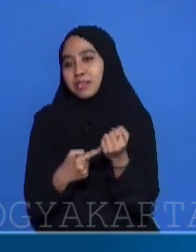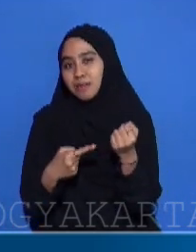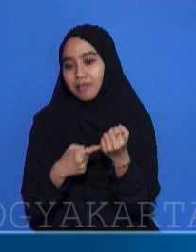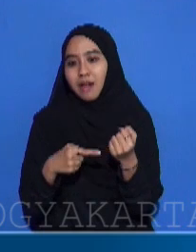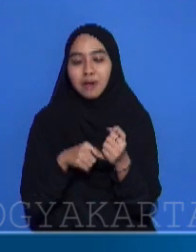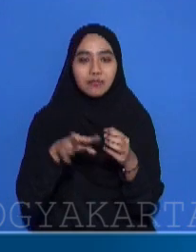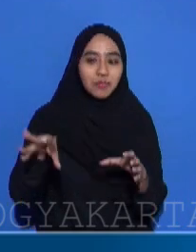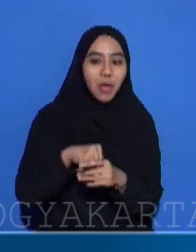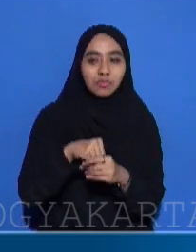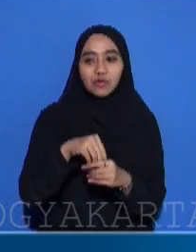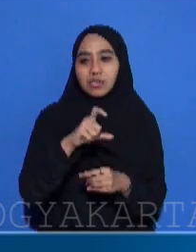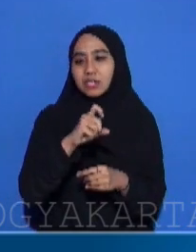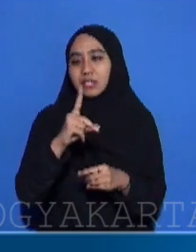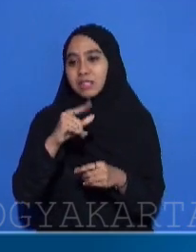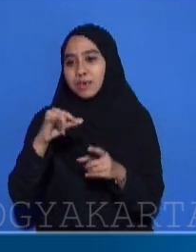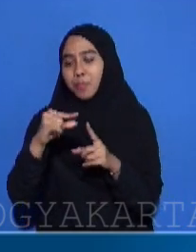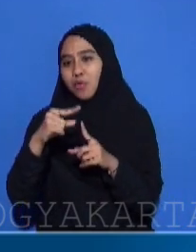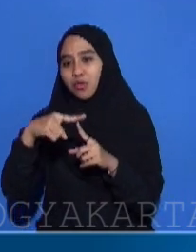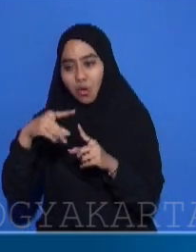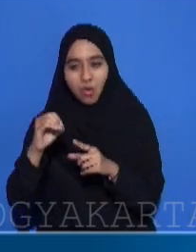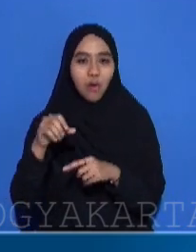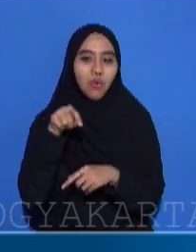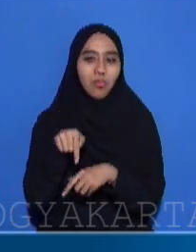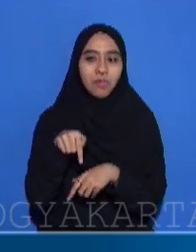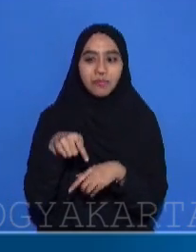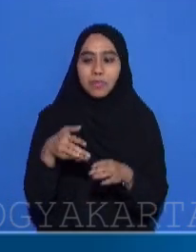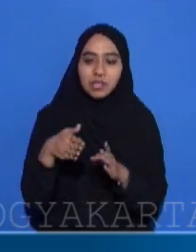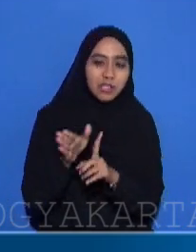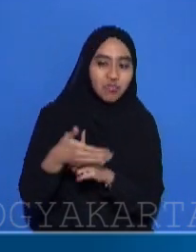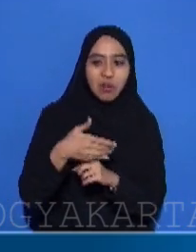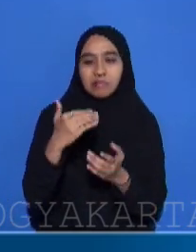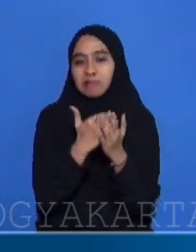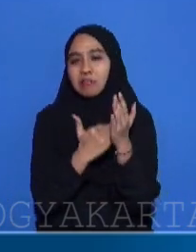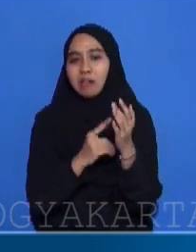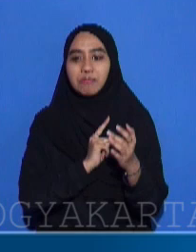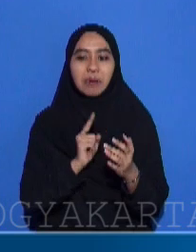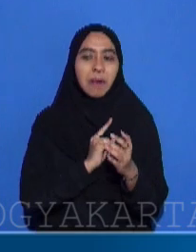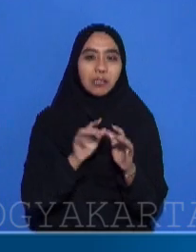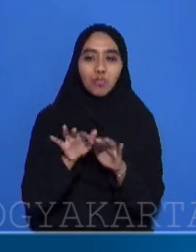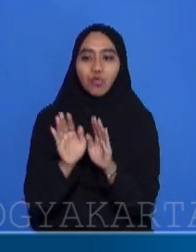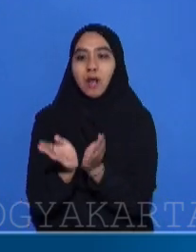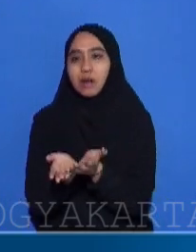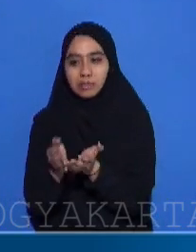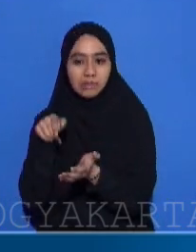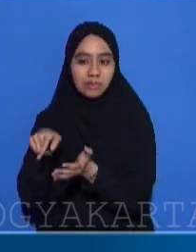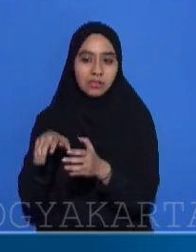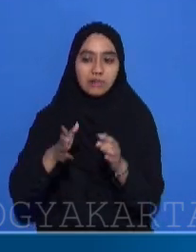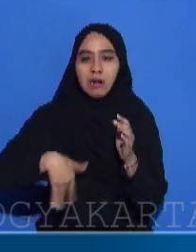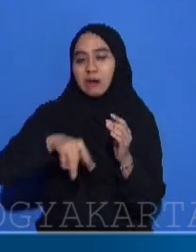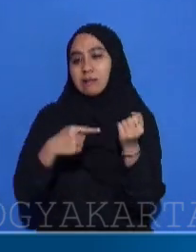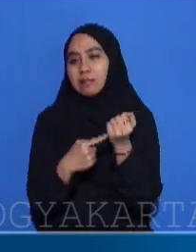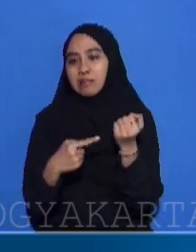cptocurrency keamanan cyber hingga perlindungan data pribadi baik di Indonesia maupun skala Global pada era digital yang semakin